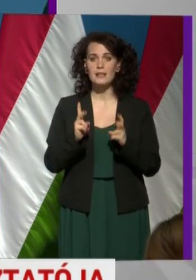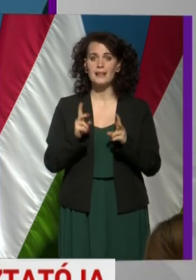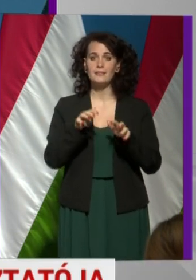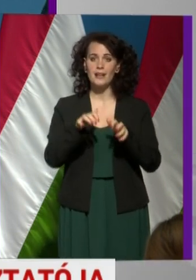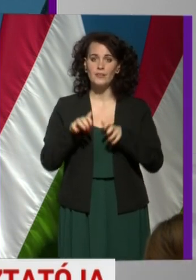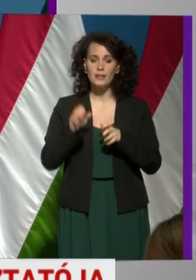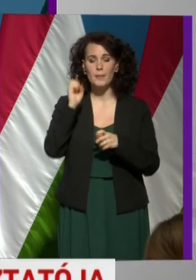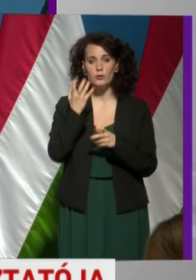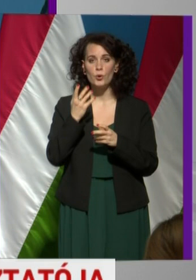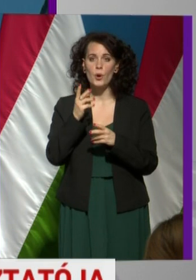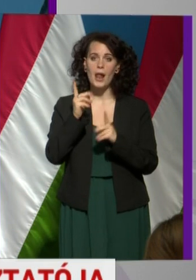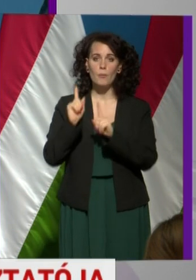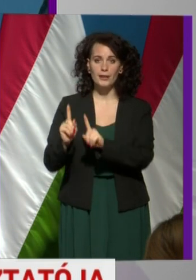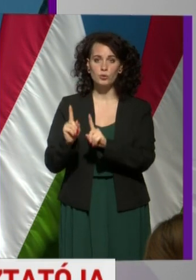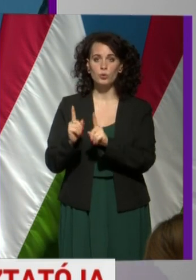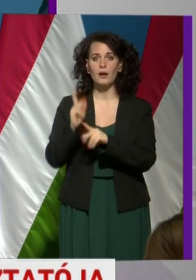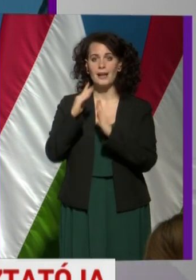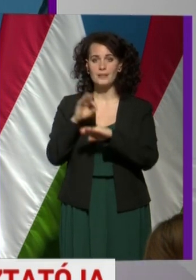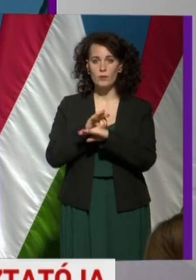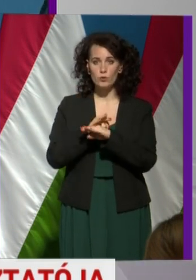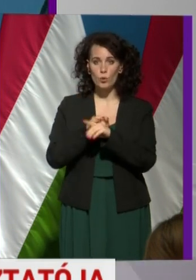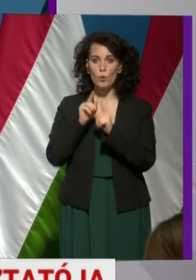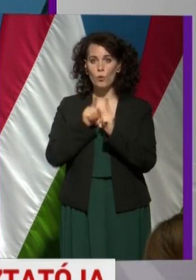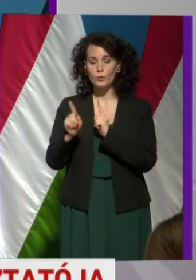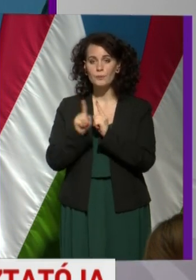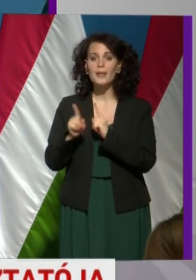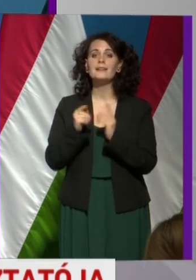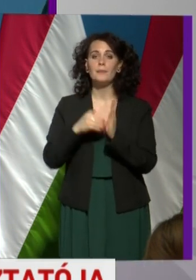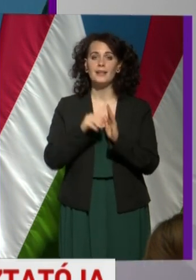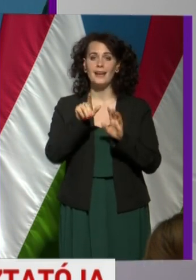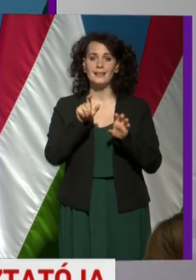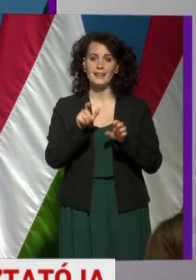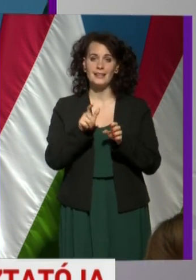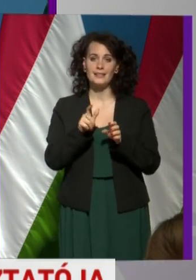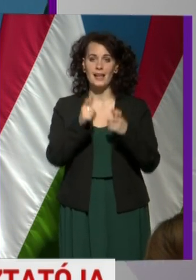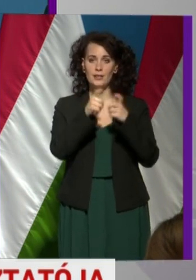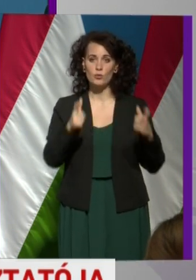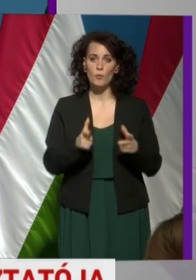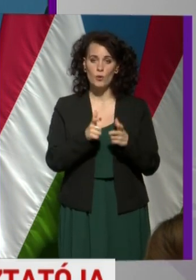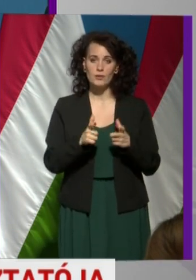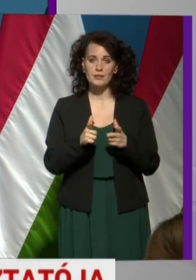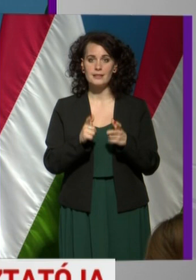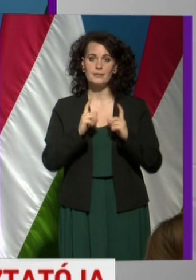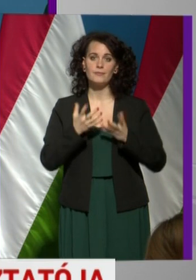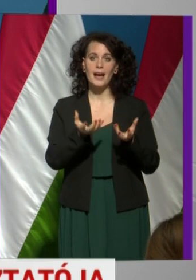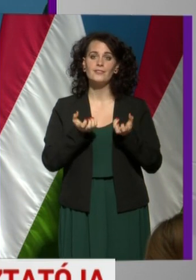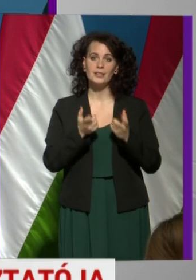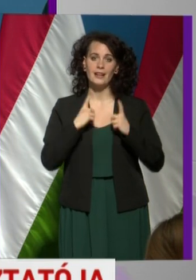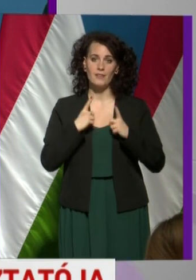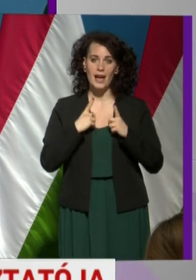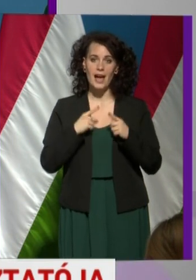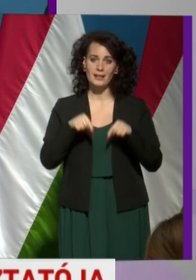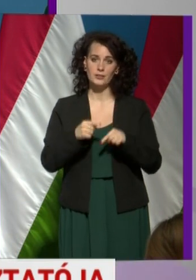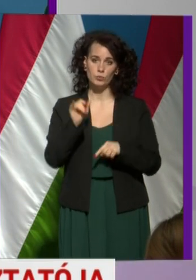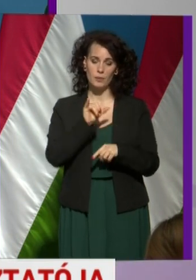a mentőállomásokon a háziorvosok, de még további 1700 maszk átvételre vár, ezek közül a legtöbb itt Budapesten